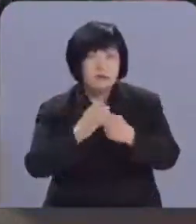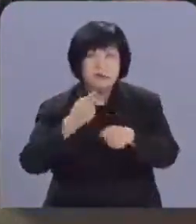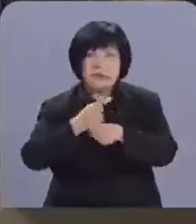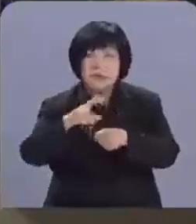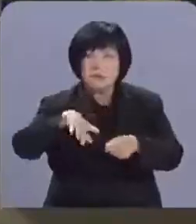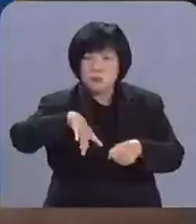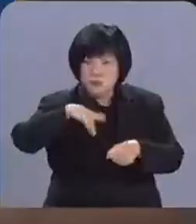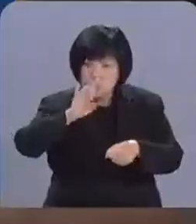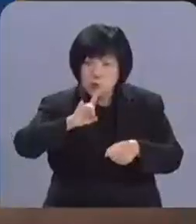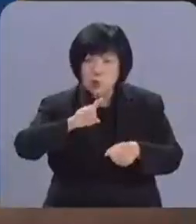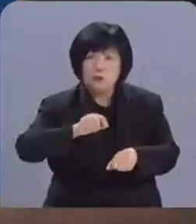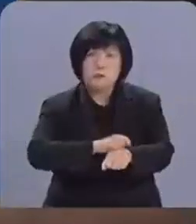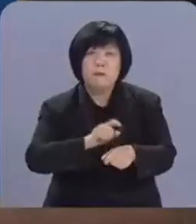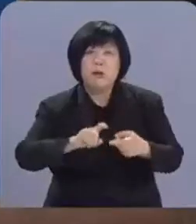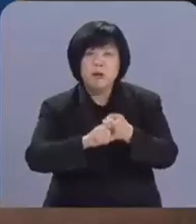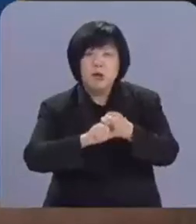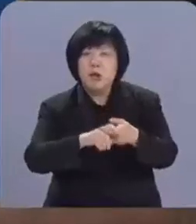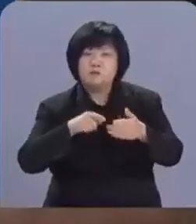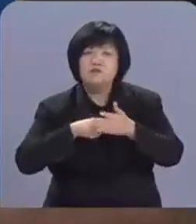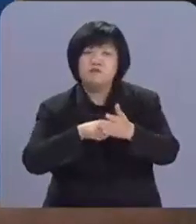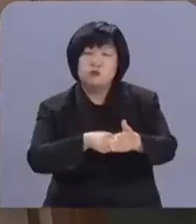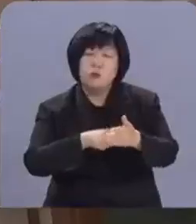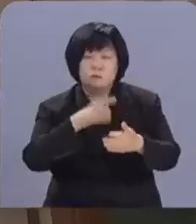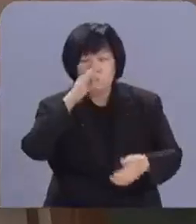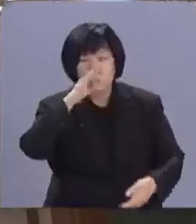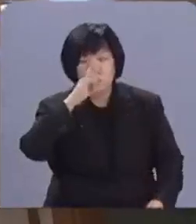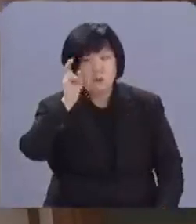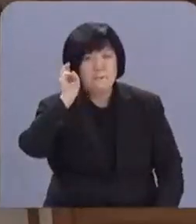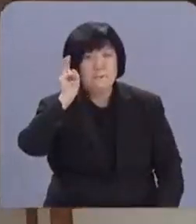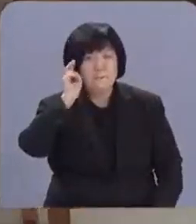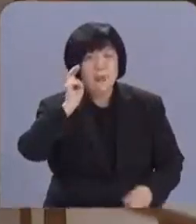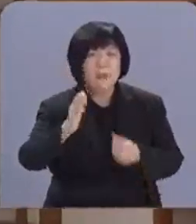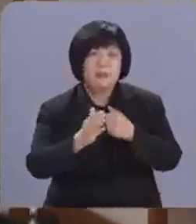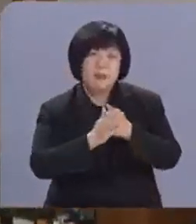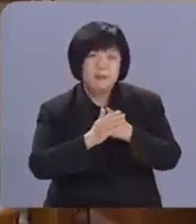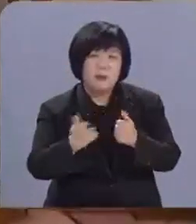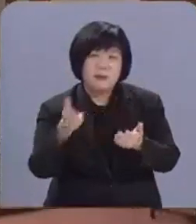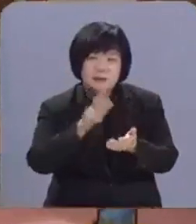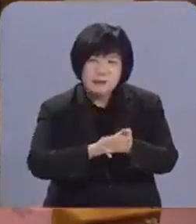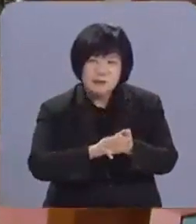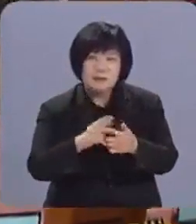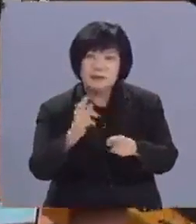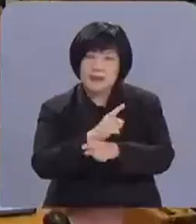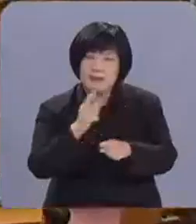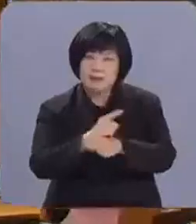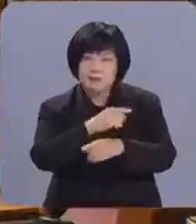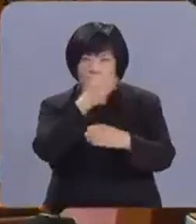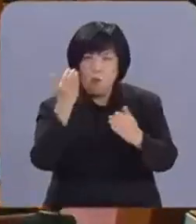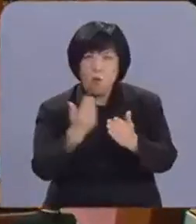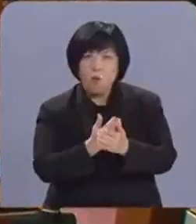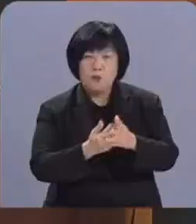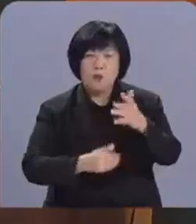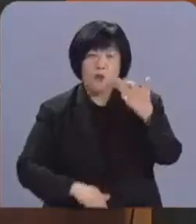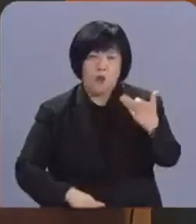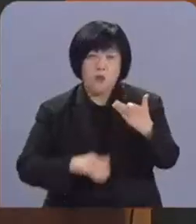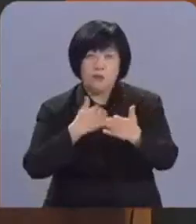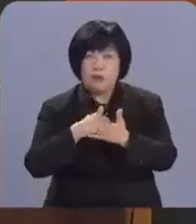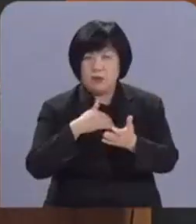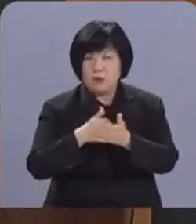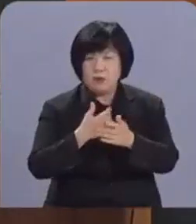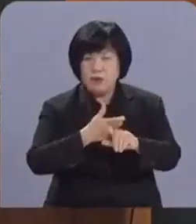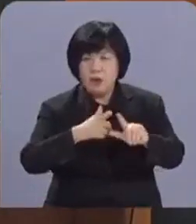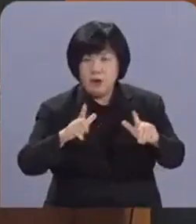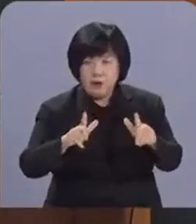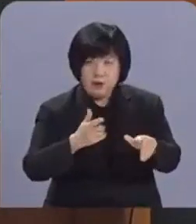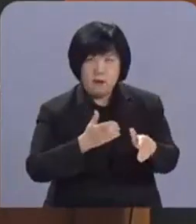출범은 불가능에 가깝습니다. 이번 정례회 때 제정되거나 개정될 조례안은 모두 18건. 각